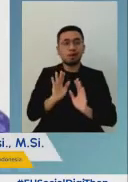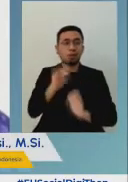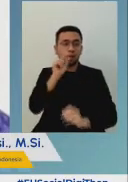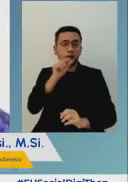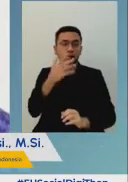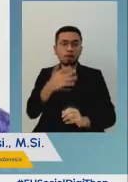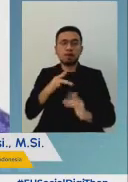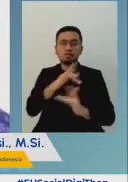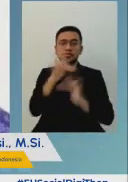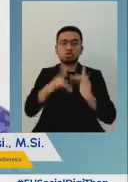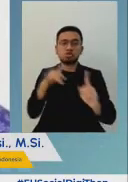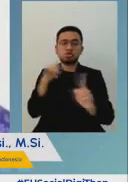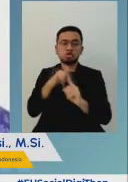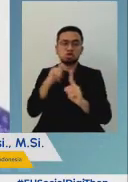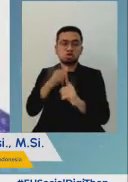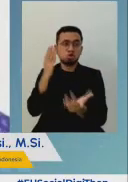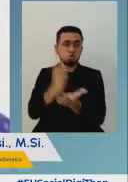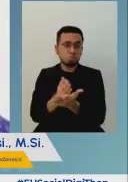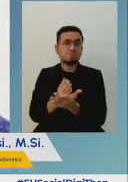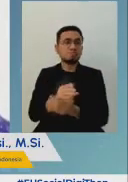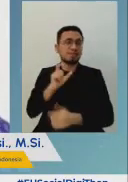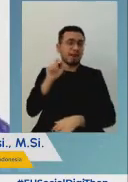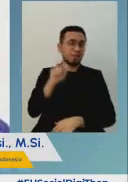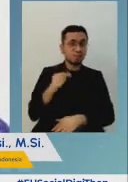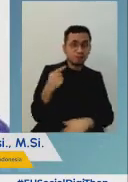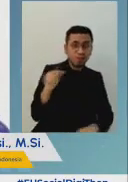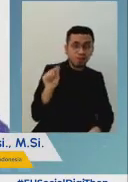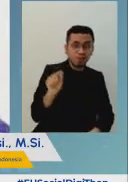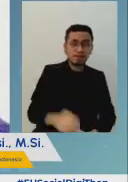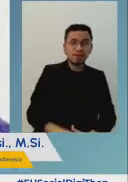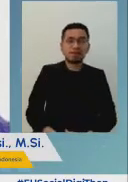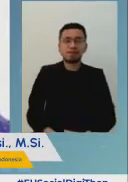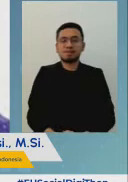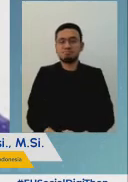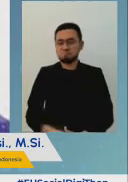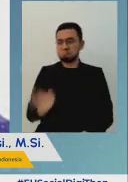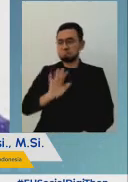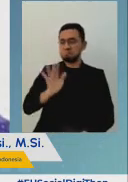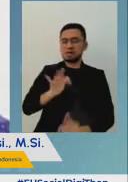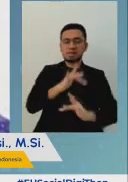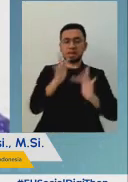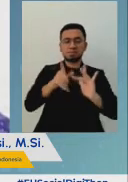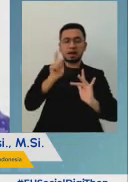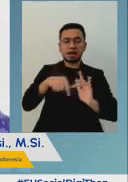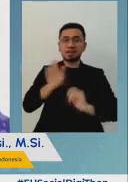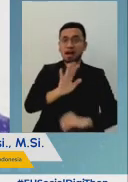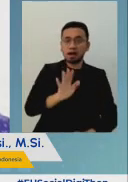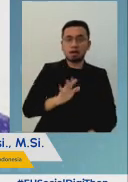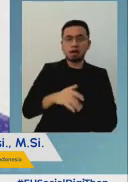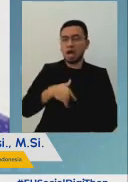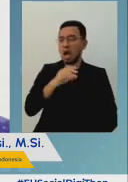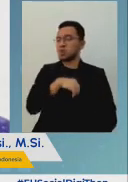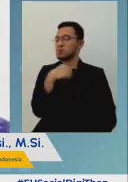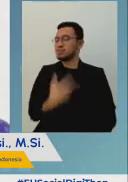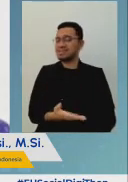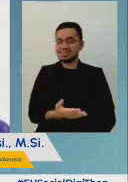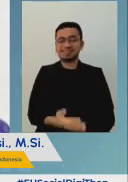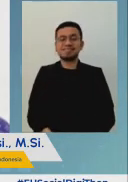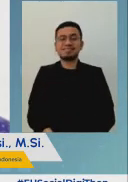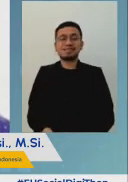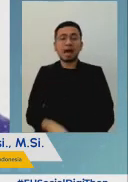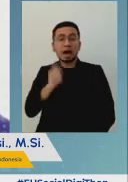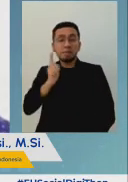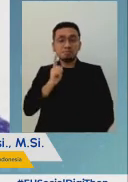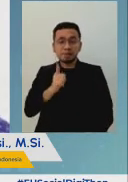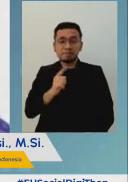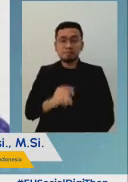Oke. Wah, kayaknya kalau menghentikan internet mah rugi sebenarnya, gitu ya. Karena pada dasarnya internet ini